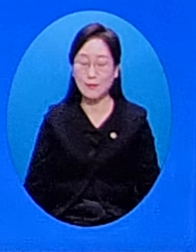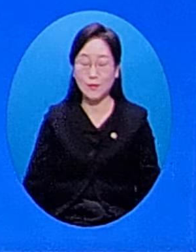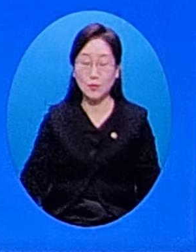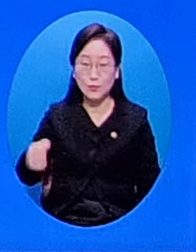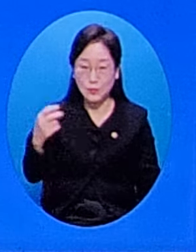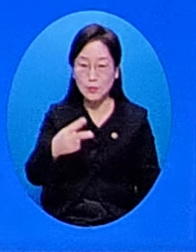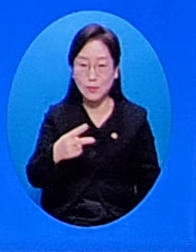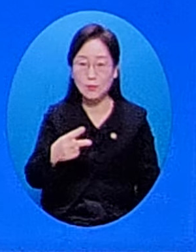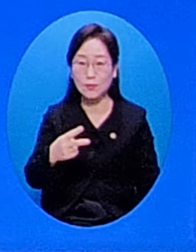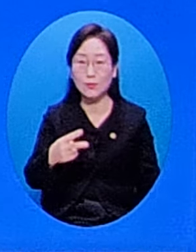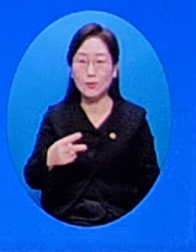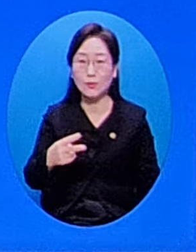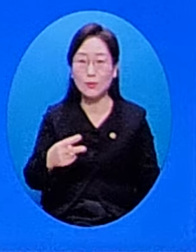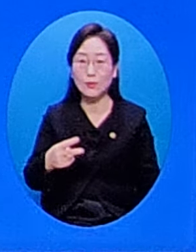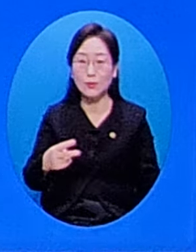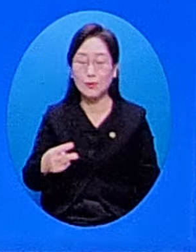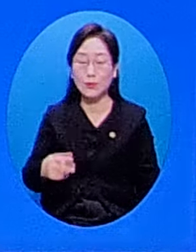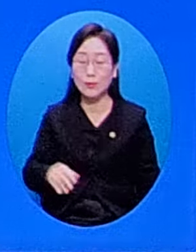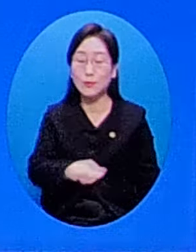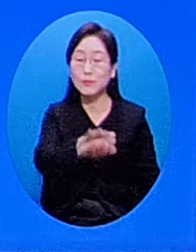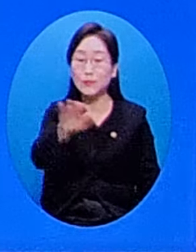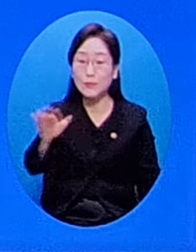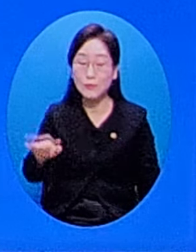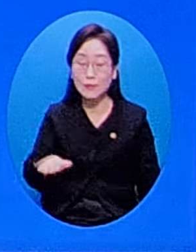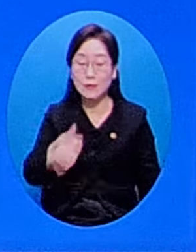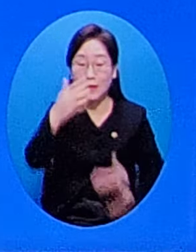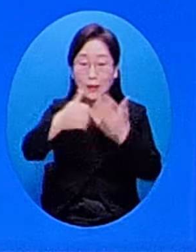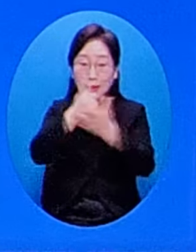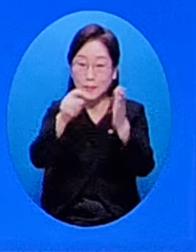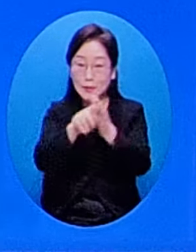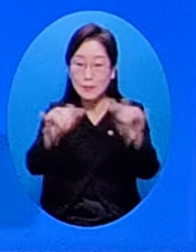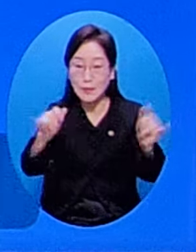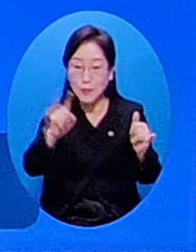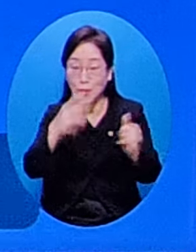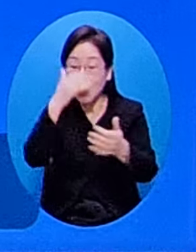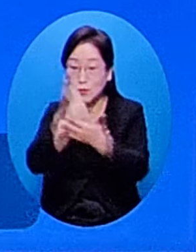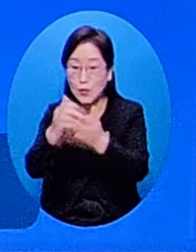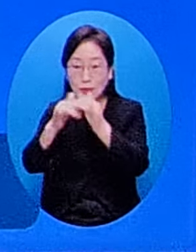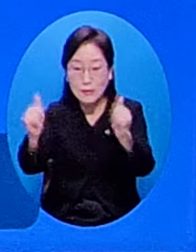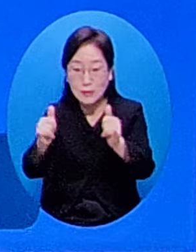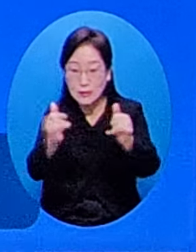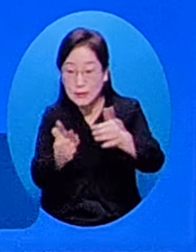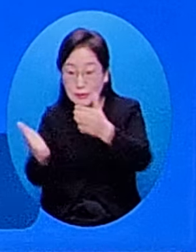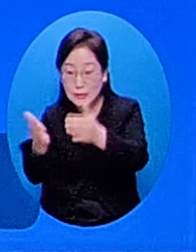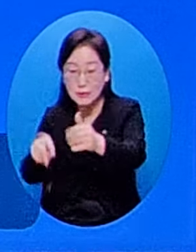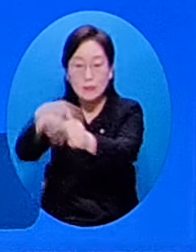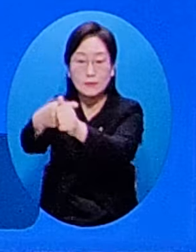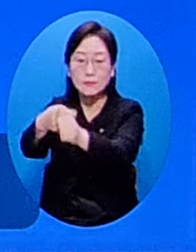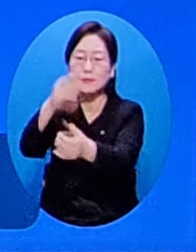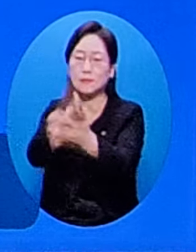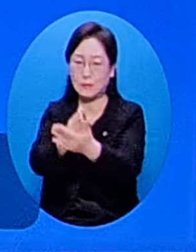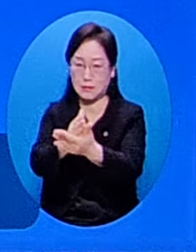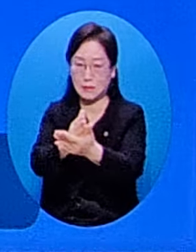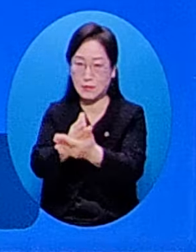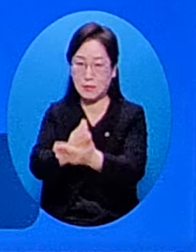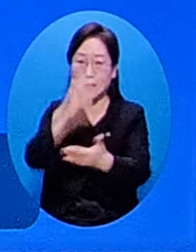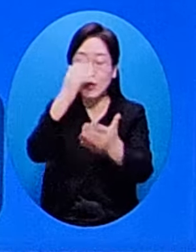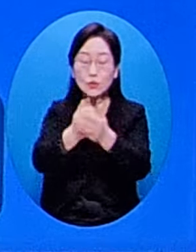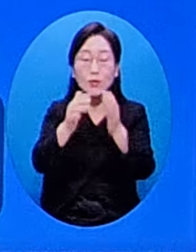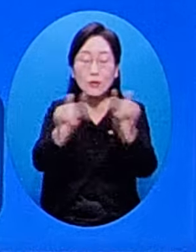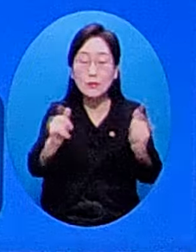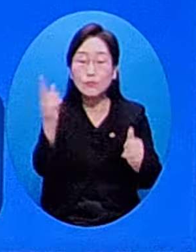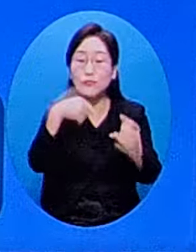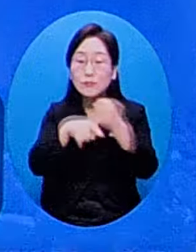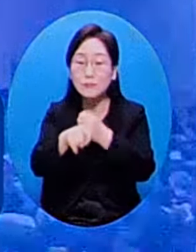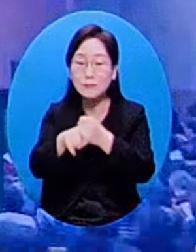나가서 우리 하나님의 사람들은 죄인들의 길에 서지 않아야 합니다. 여기서 죄인이라고 하는